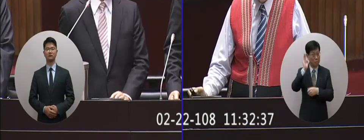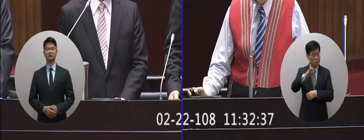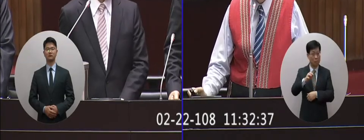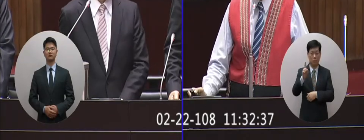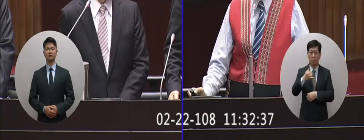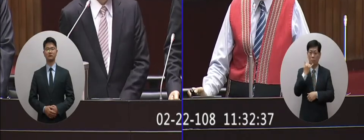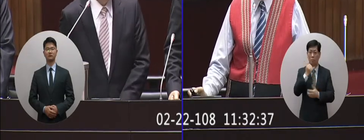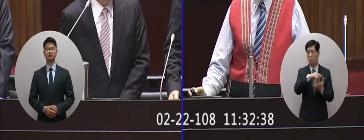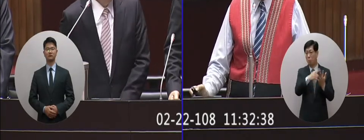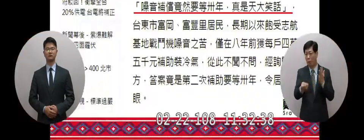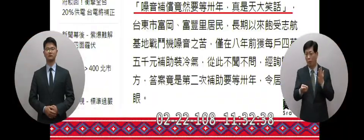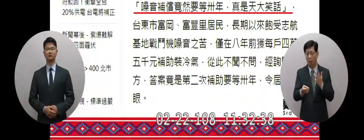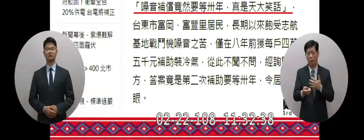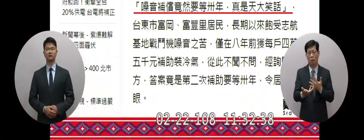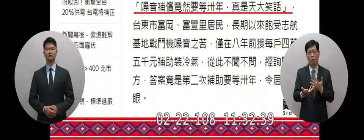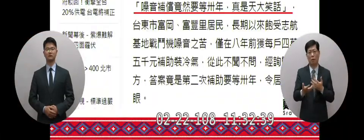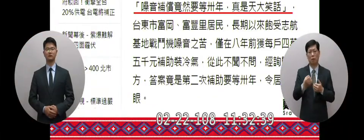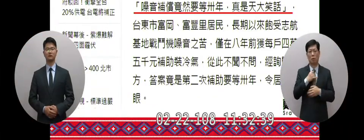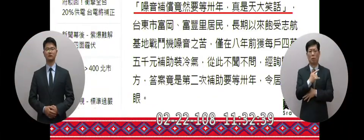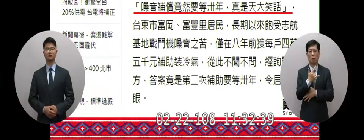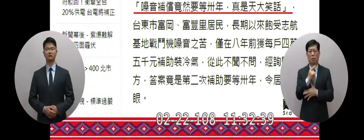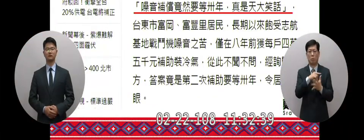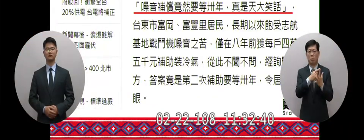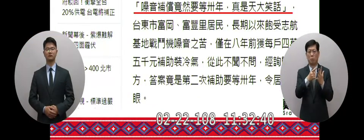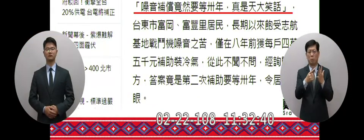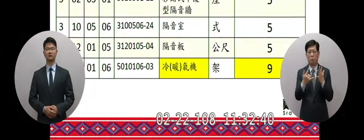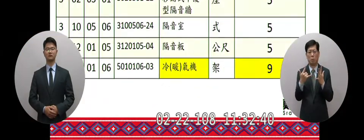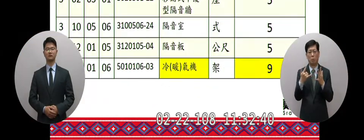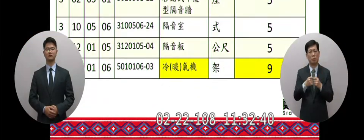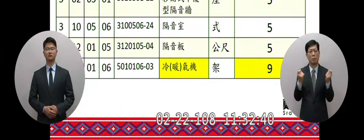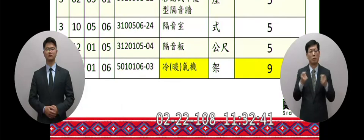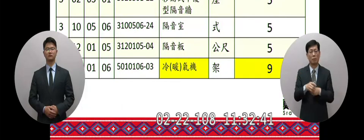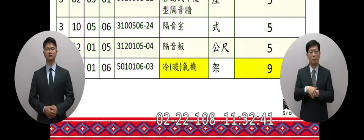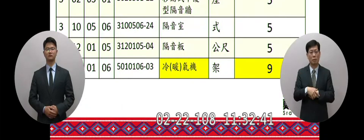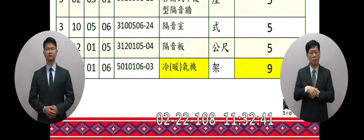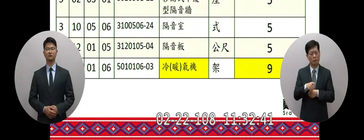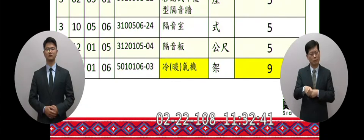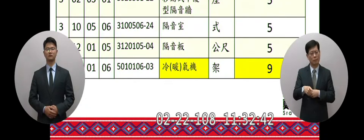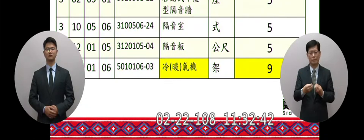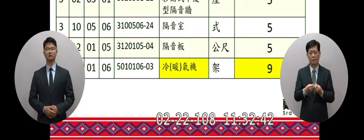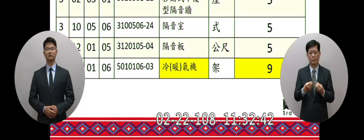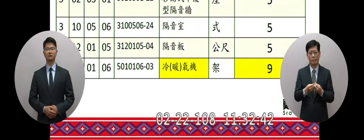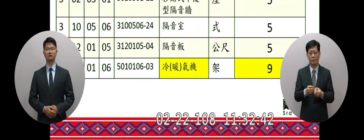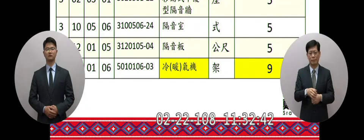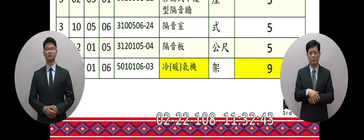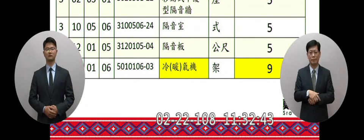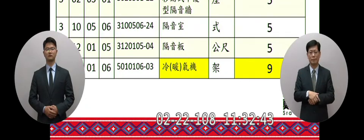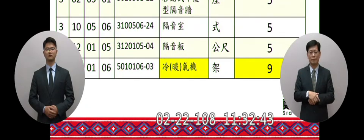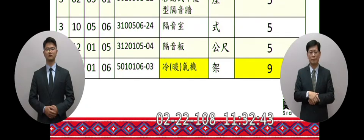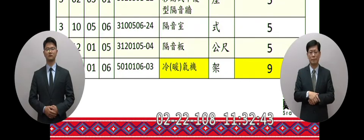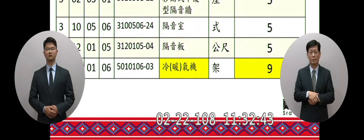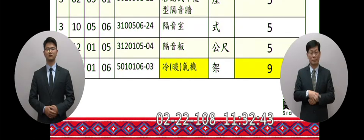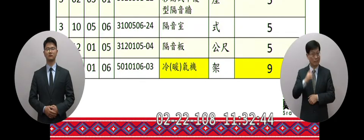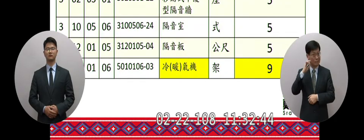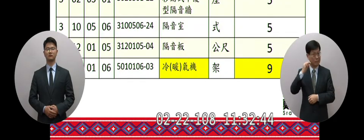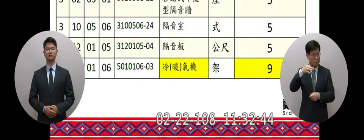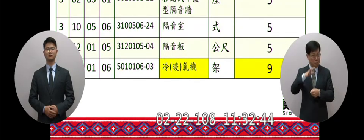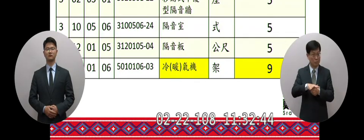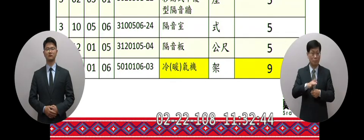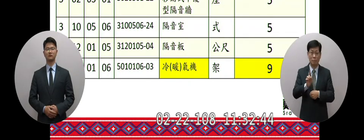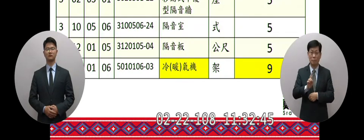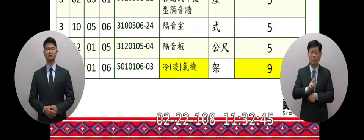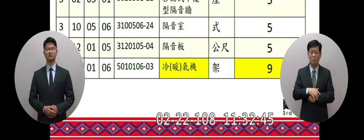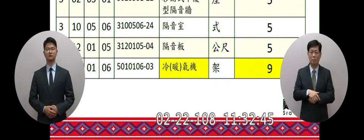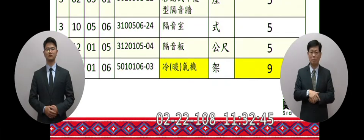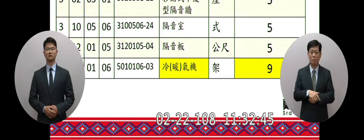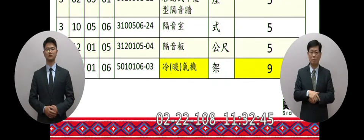后才会轮到他，用轮的啊，用轮的，是这样的一个情形。噪音补助最主要补助是